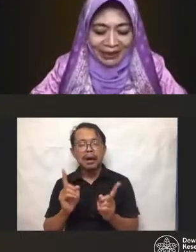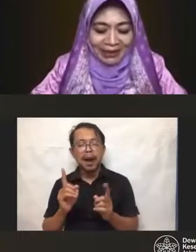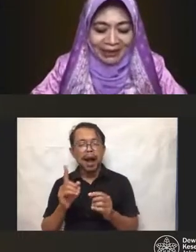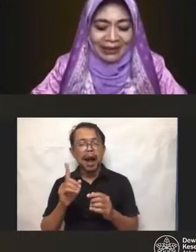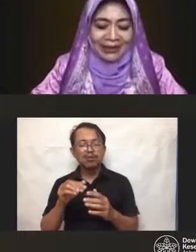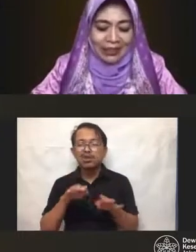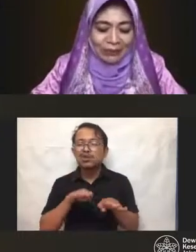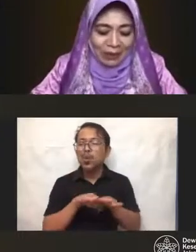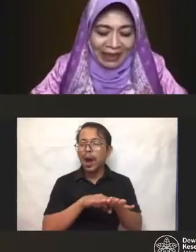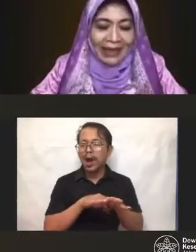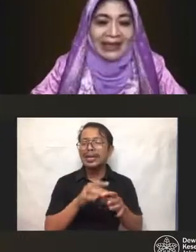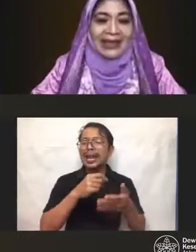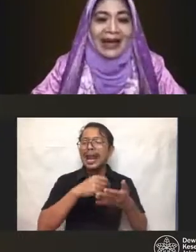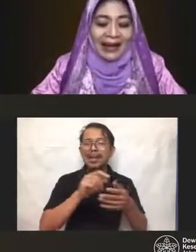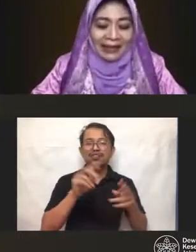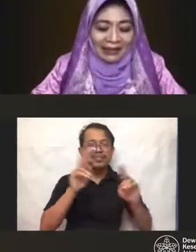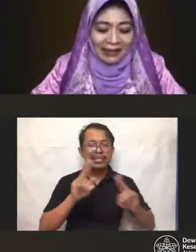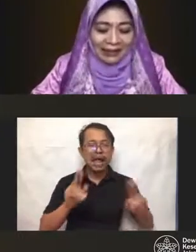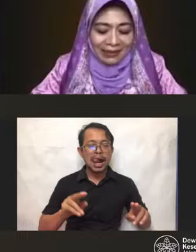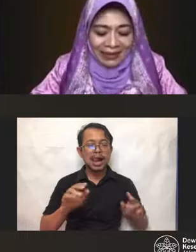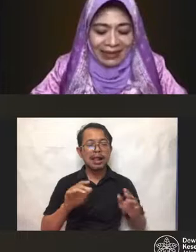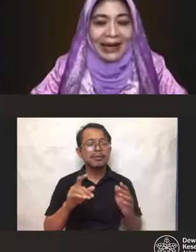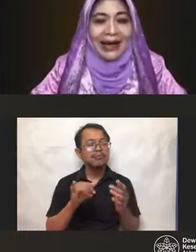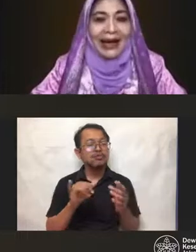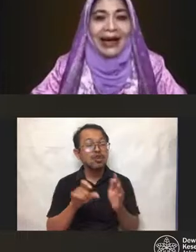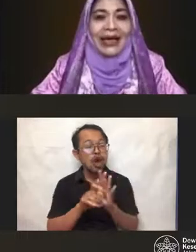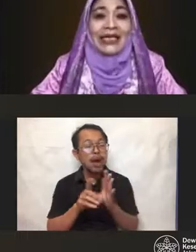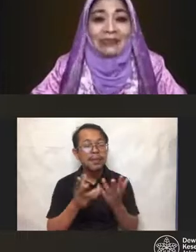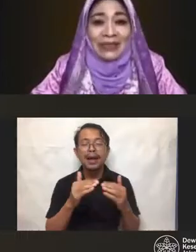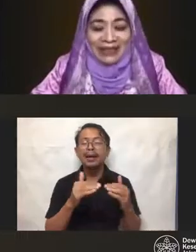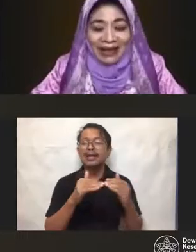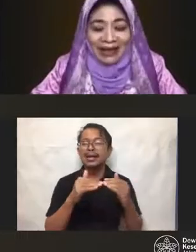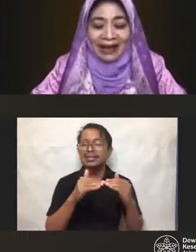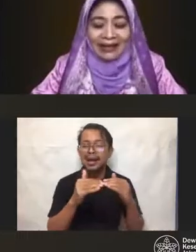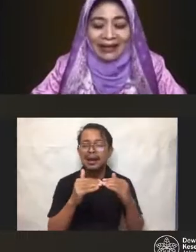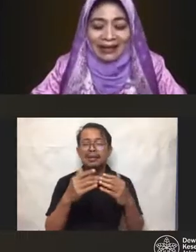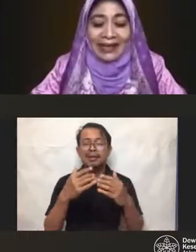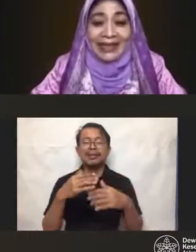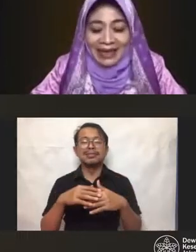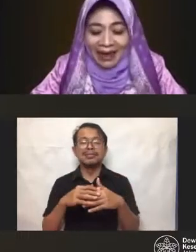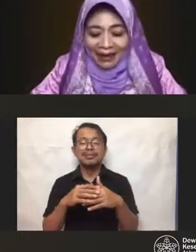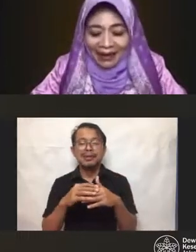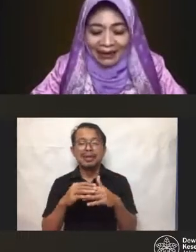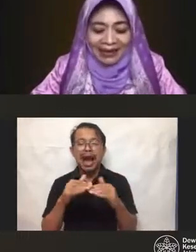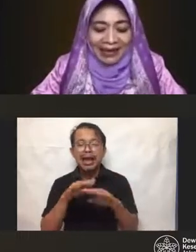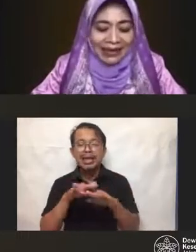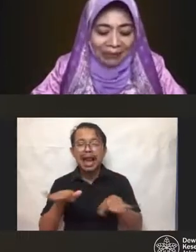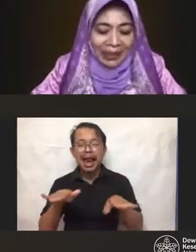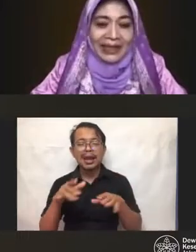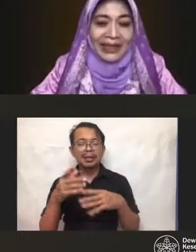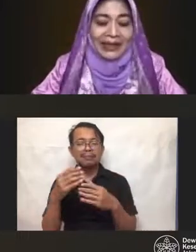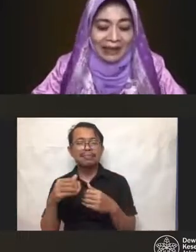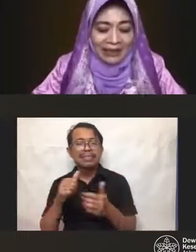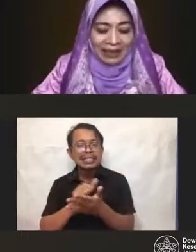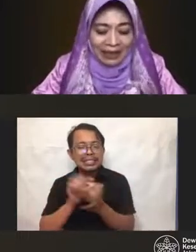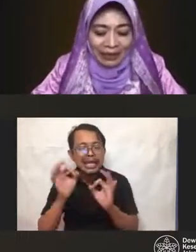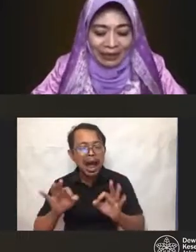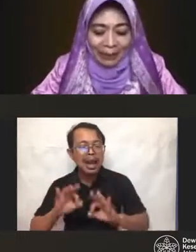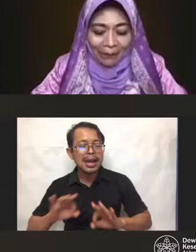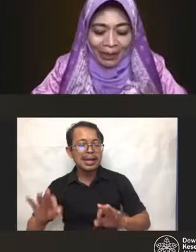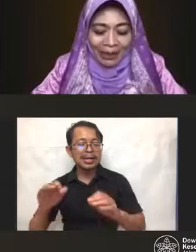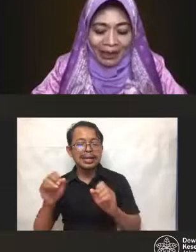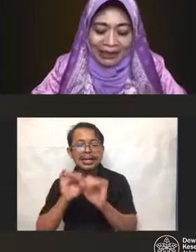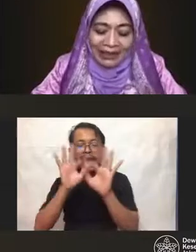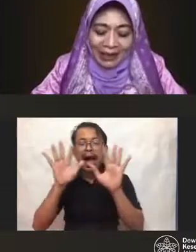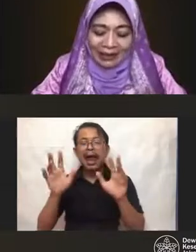universal. Ya, seperti keadilan, kesetaraan, kebersihan, keindahan, ya, kedamaian, dan